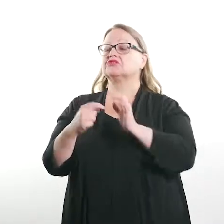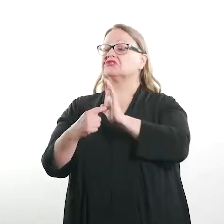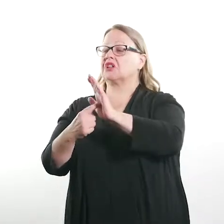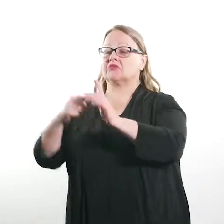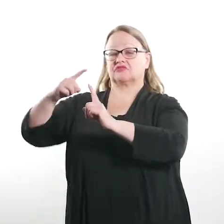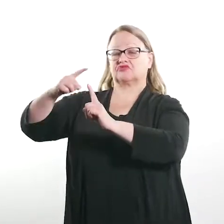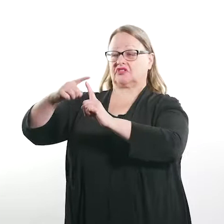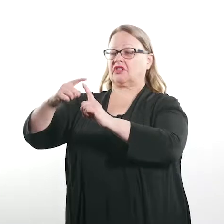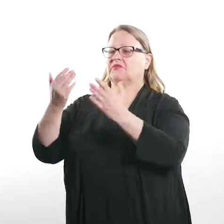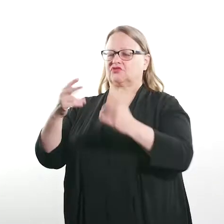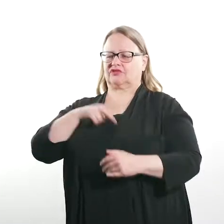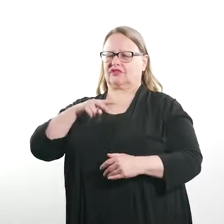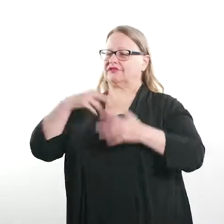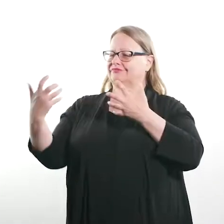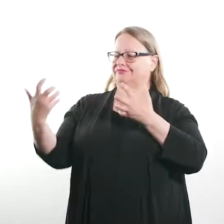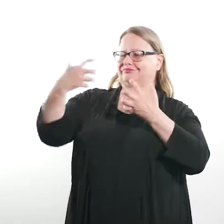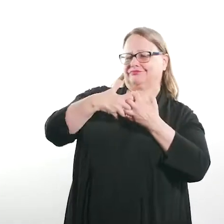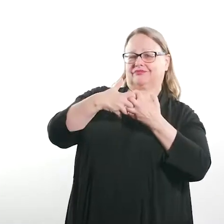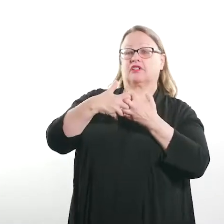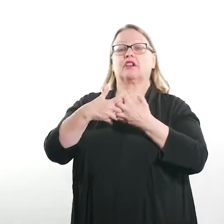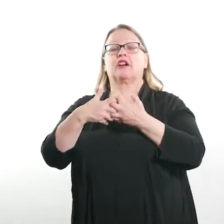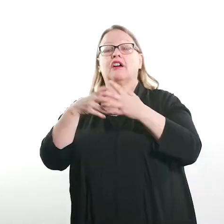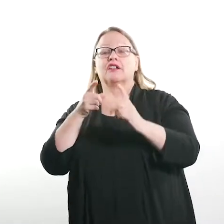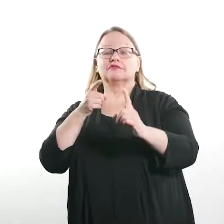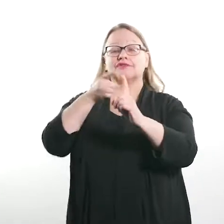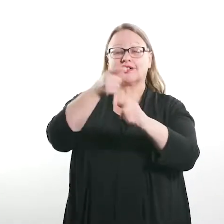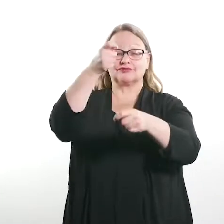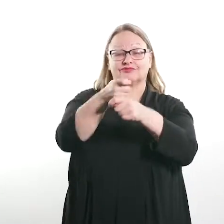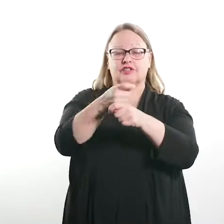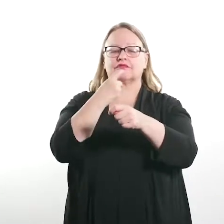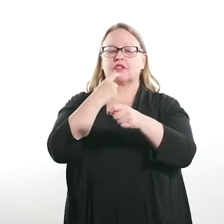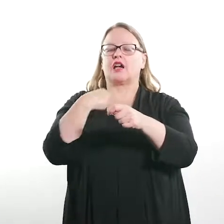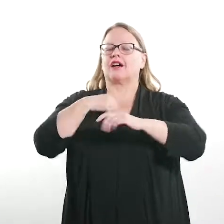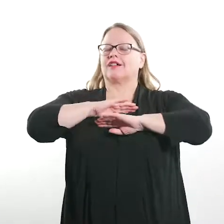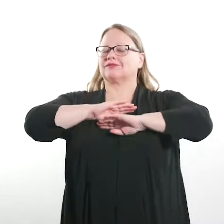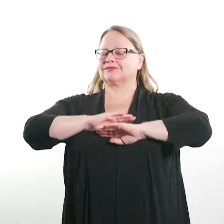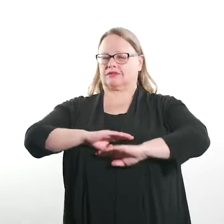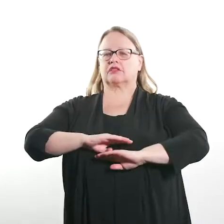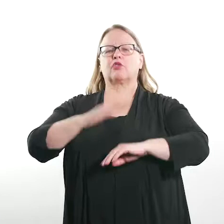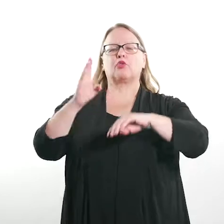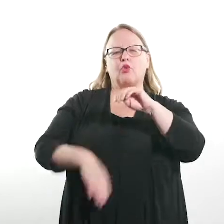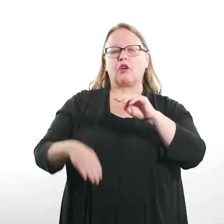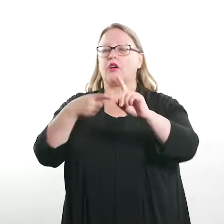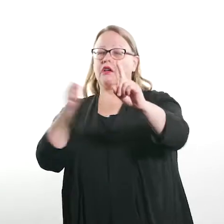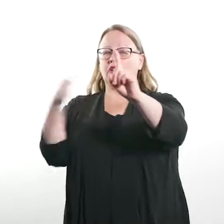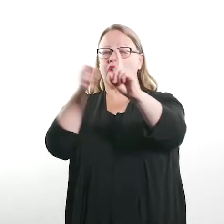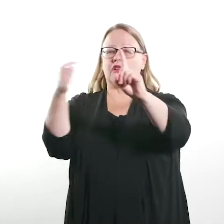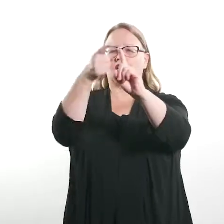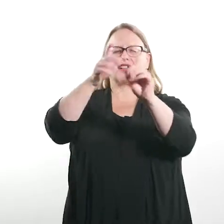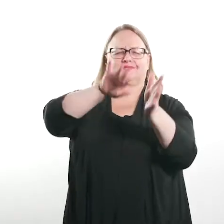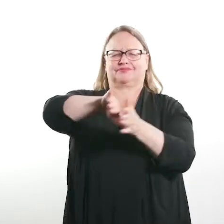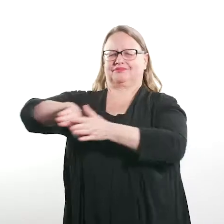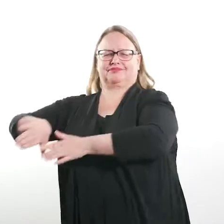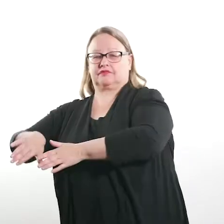environnement rapproché, serait que on arrive à un point où est-ce qu'on peut acheter différentes technologies adaptées sans nécessairement avoir, de un, à passer par